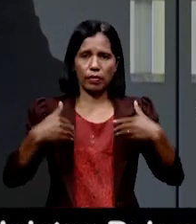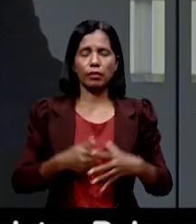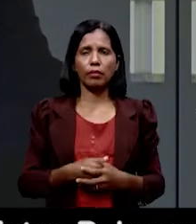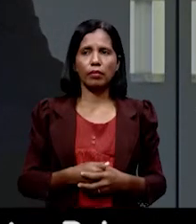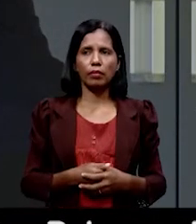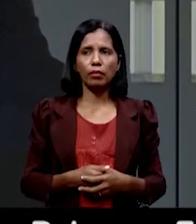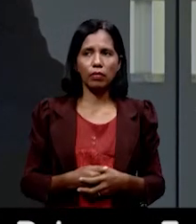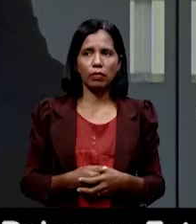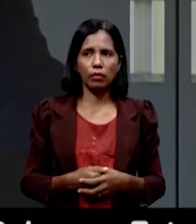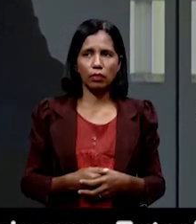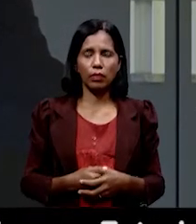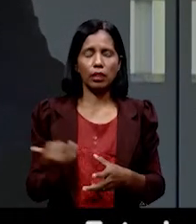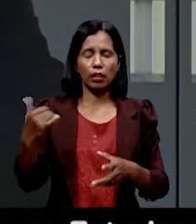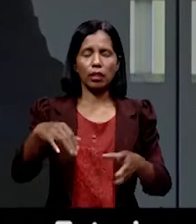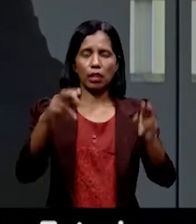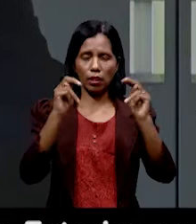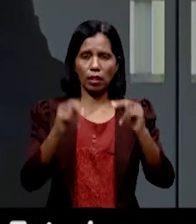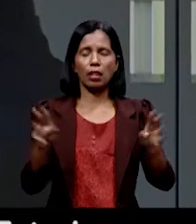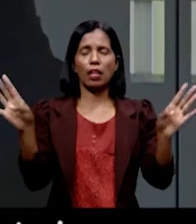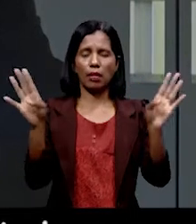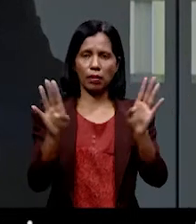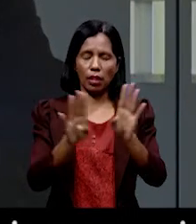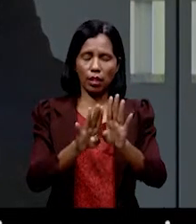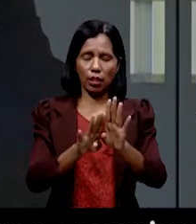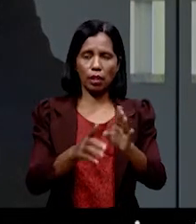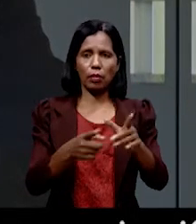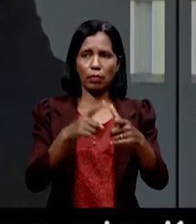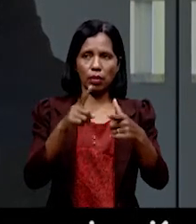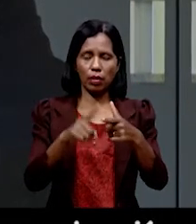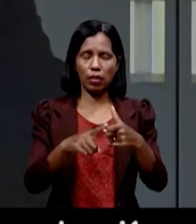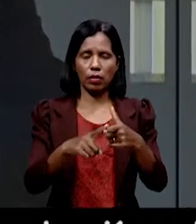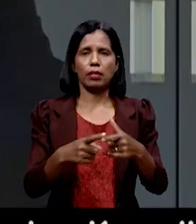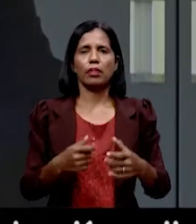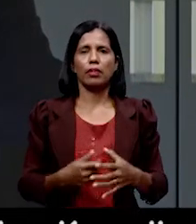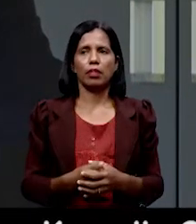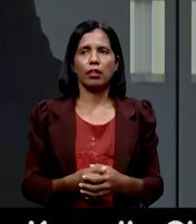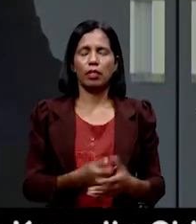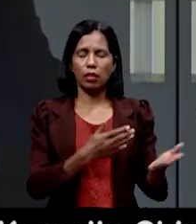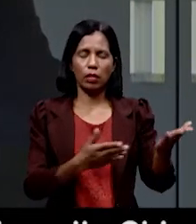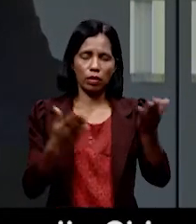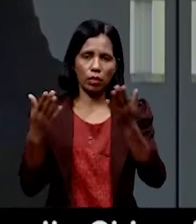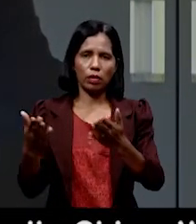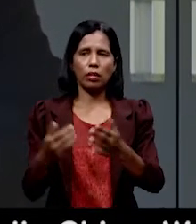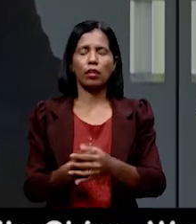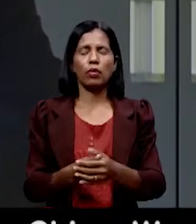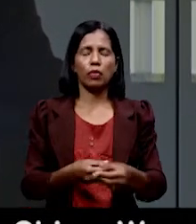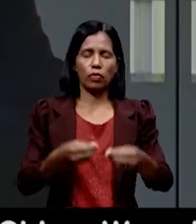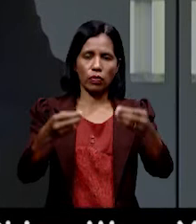niat siapa tengah mati telai, apar telai, pun liga fali bayar jadual itu ni yang adlori bela kornis fali